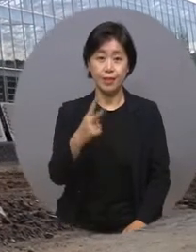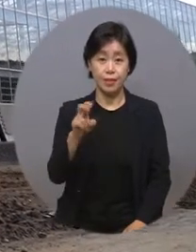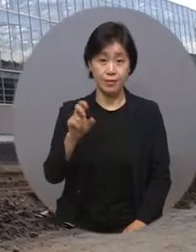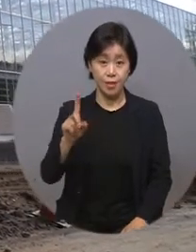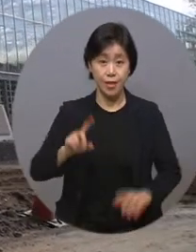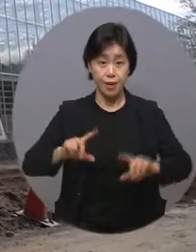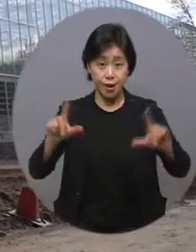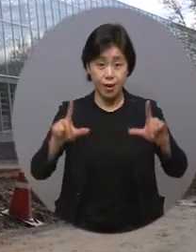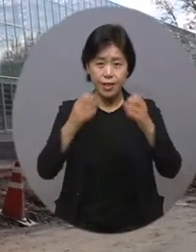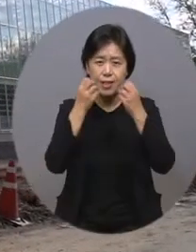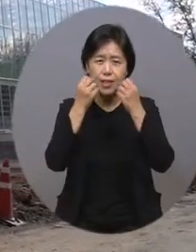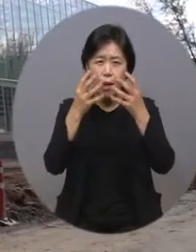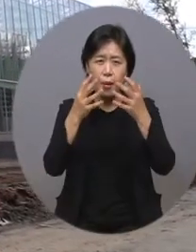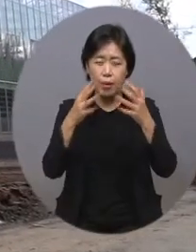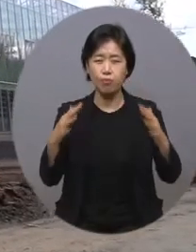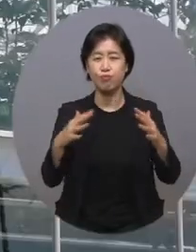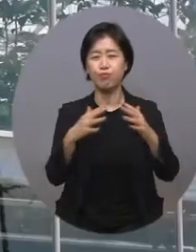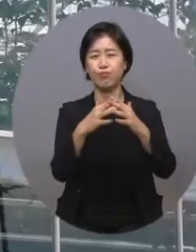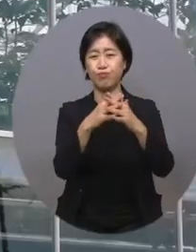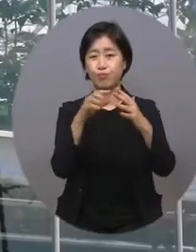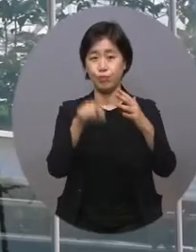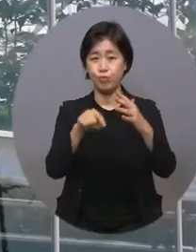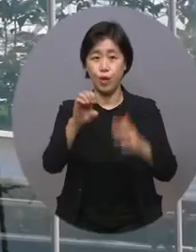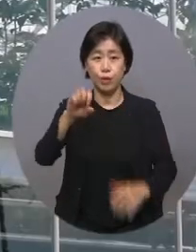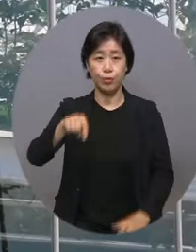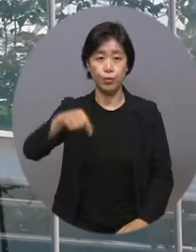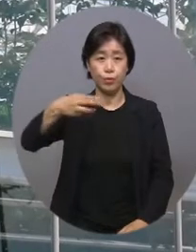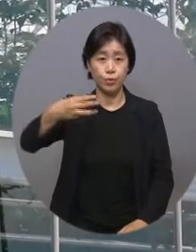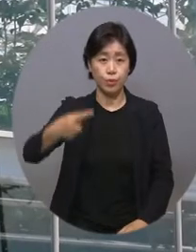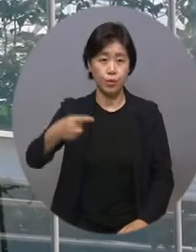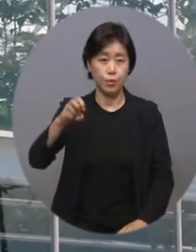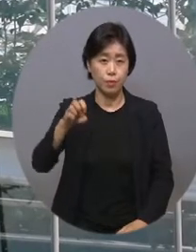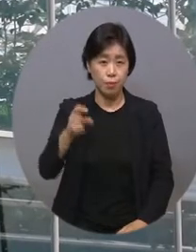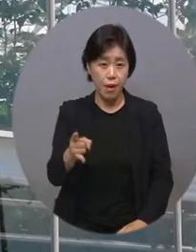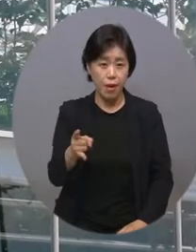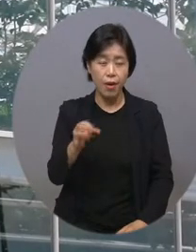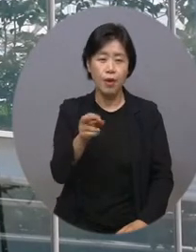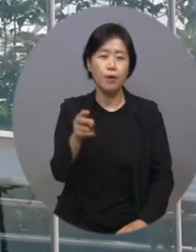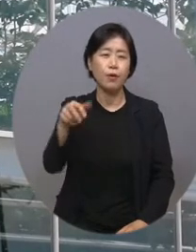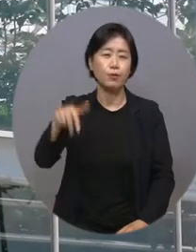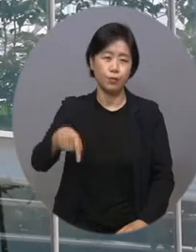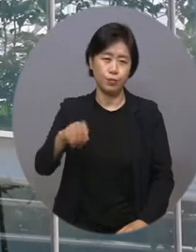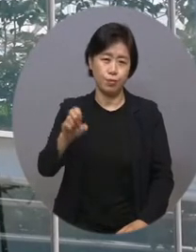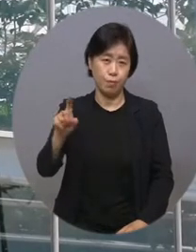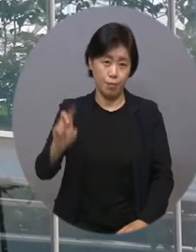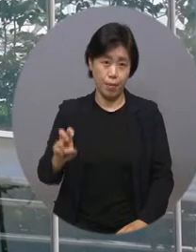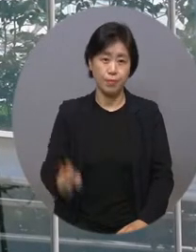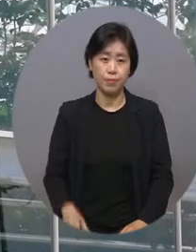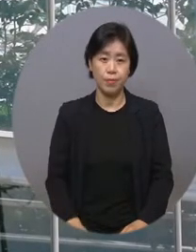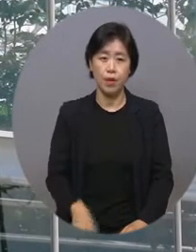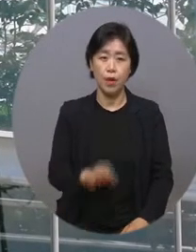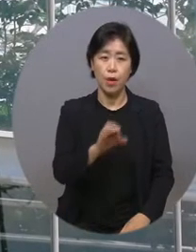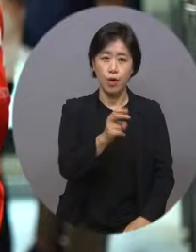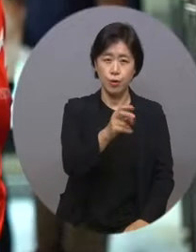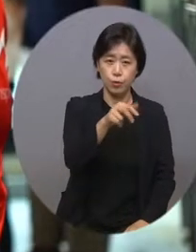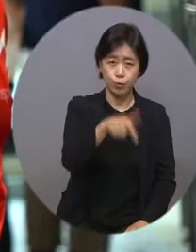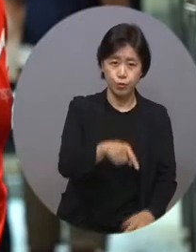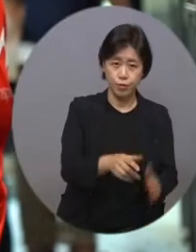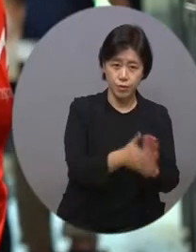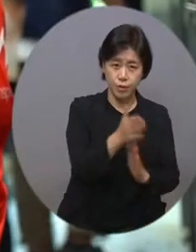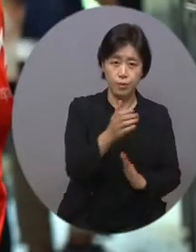2021년 새롭게 만들어진 푸르메 여주팜은 여주시, 한국지역난방공사, 한국장애인고용공단 등과